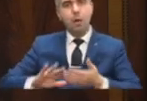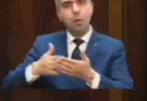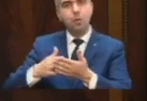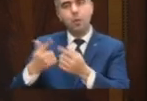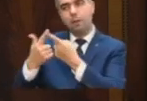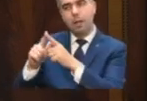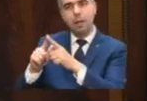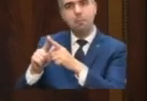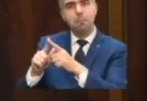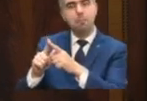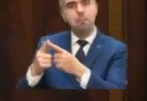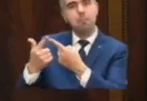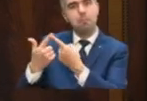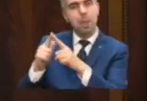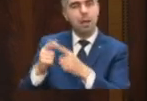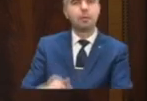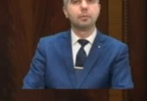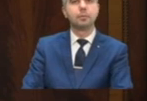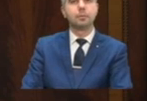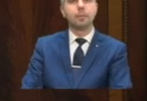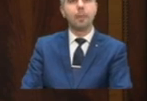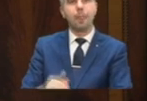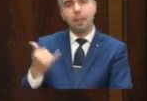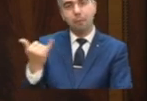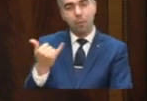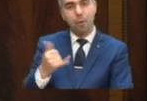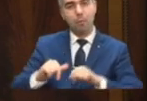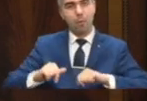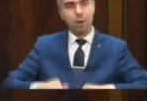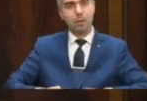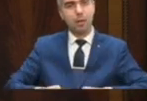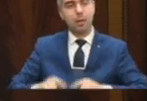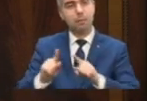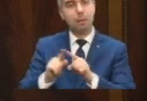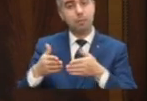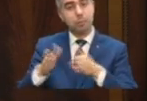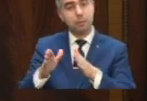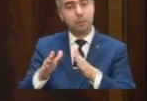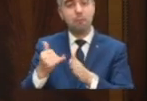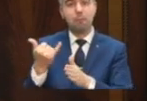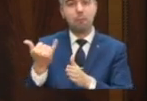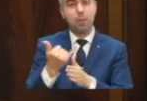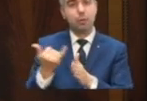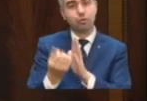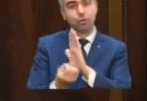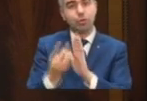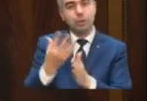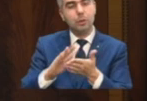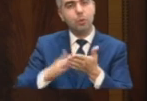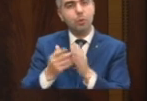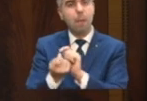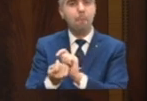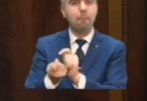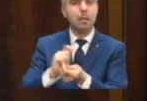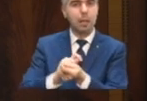باقي الأطراف الأخرى المتدخلة في هذا القطاع، يتعين عليكم سيد الوزيرة إعطاء انطلاقة جديدة متجددة لهذا القطاع